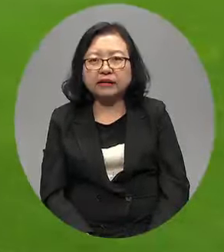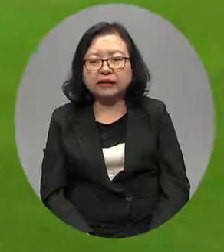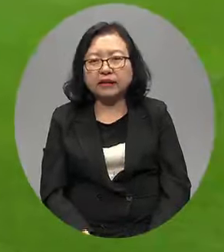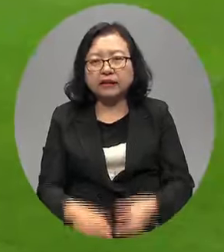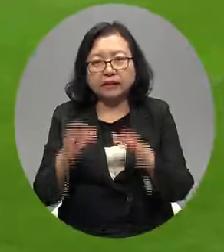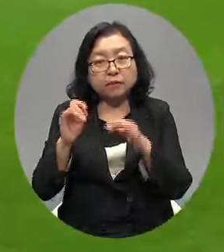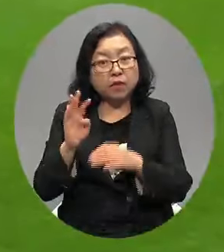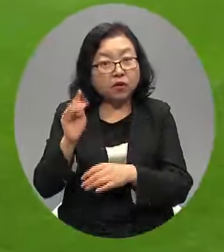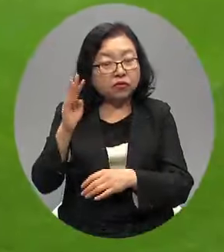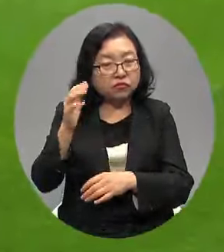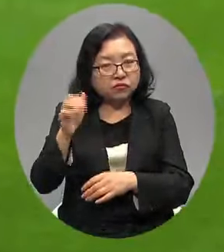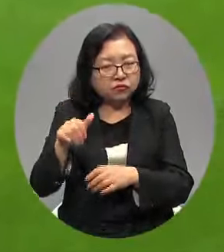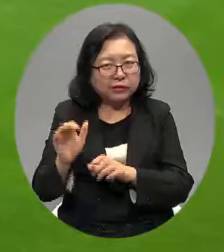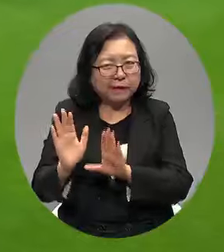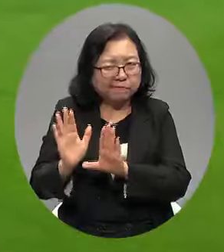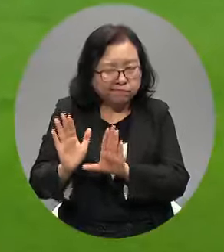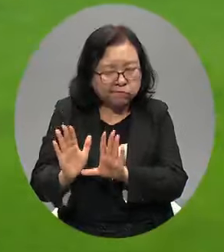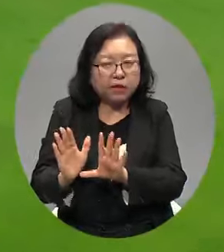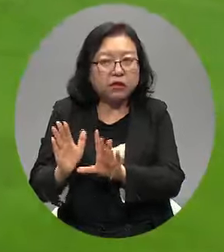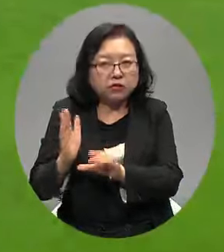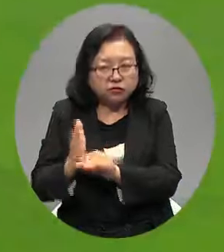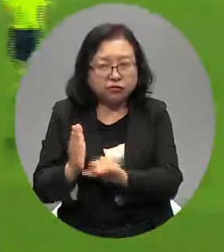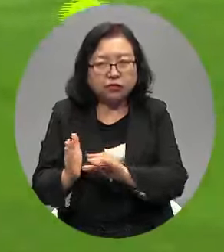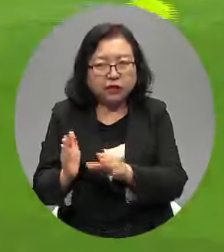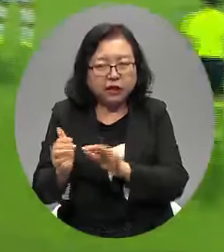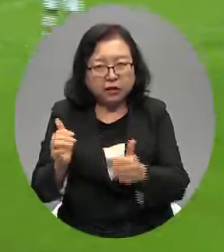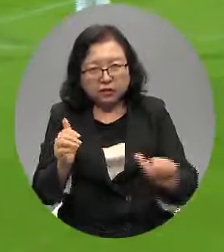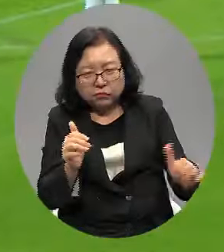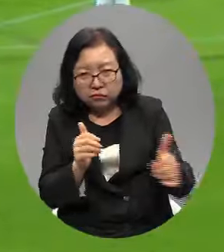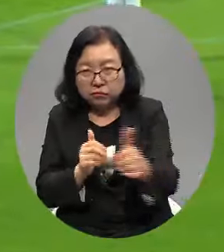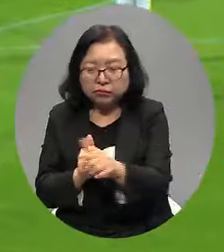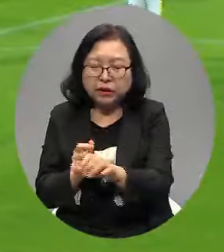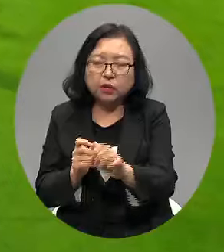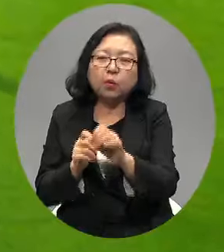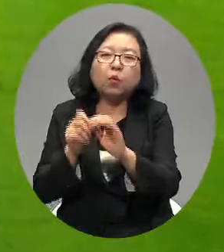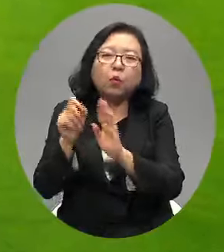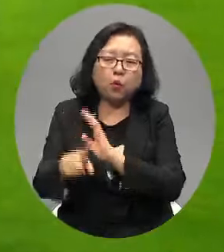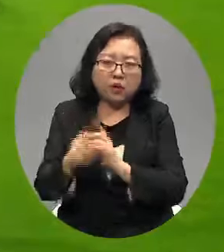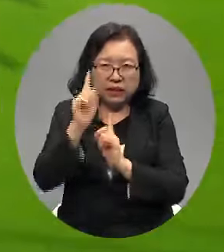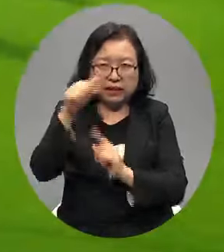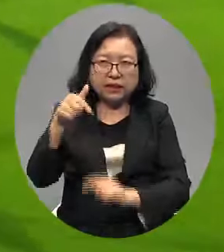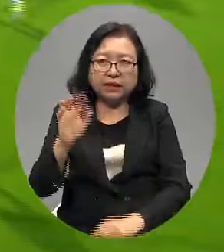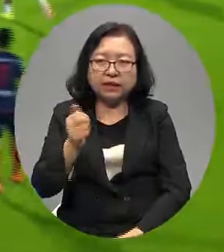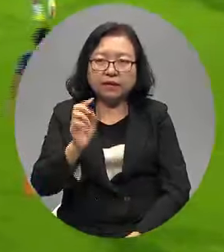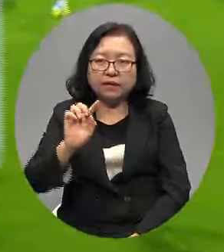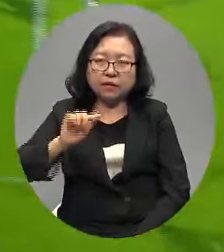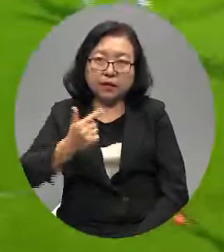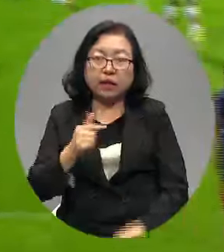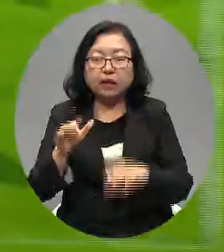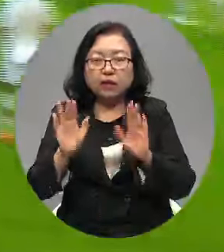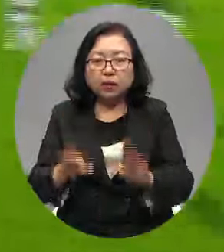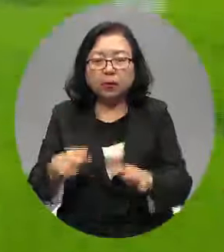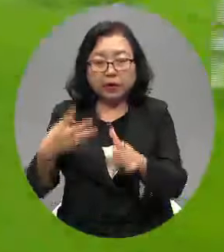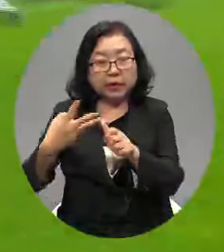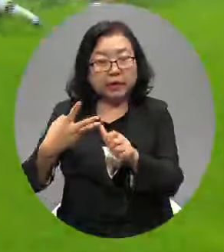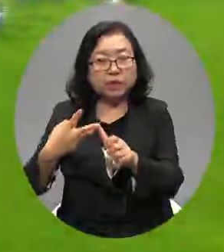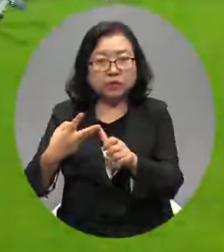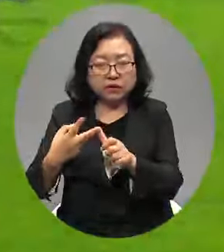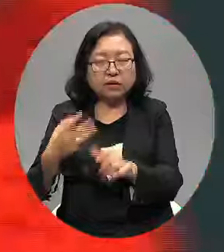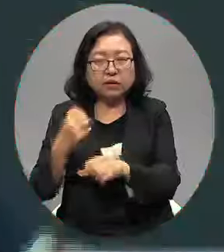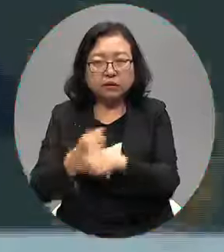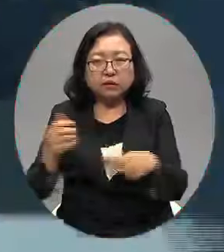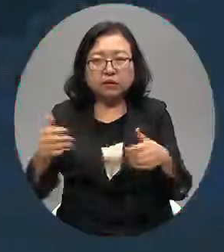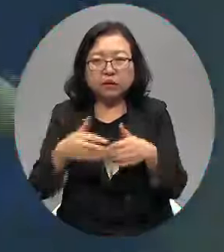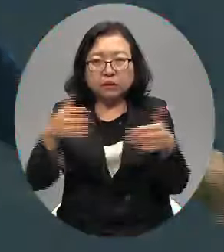김병호가 상대를 등지고 버티는 순간 수비수 사이를 파고들어 골을 넣는 이강한. 이번 시즌 자신의 세 번째 골이자 팀에서